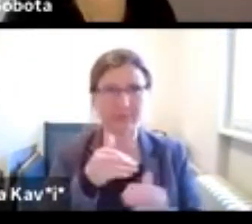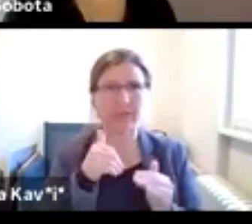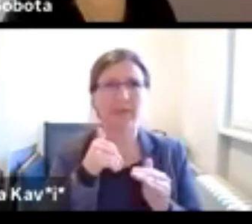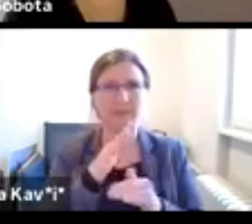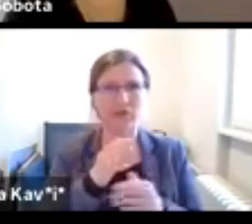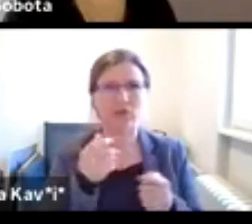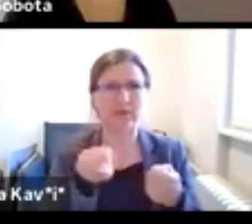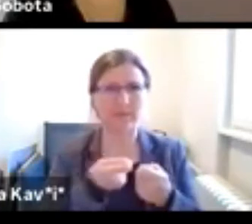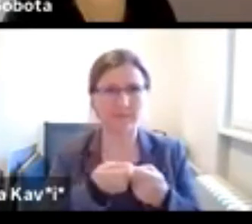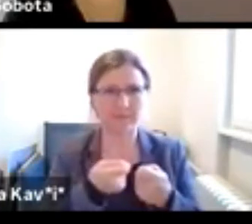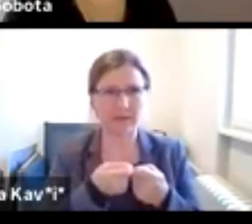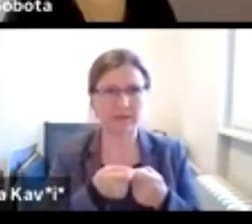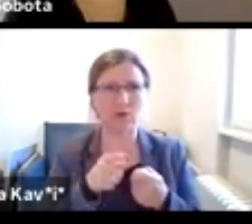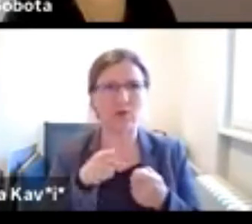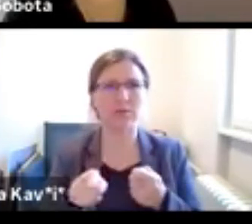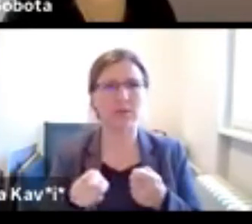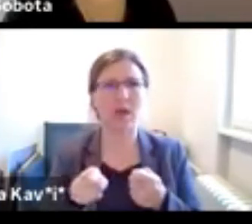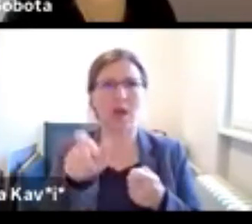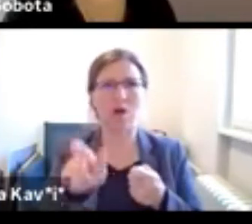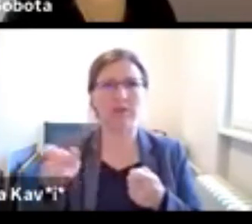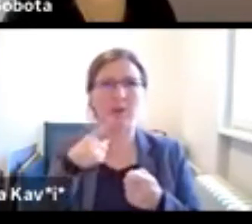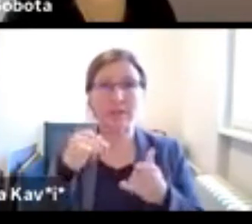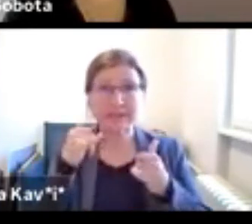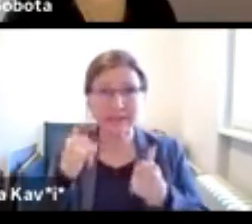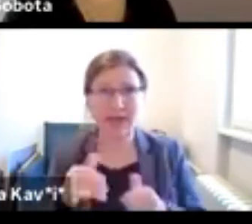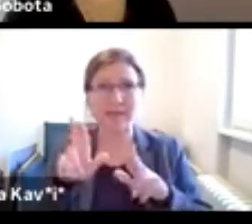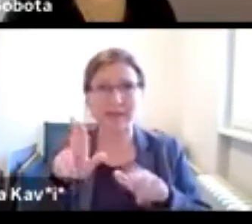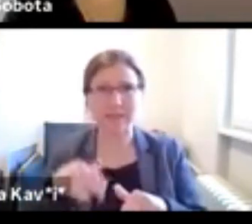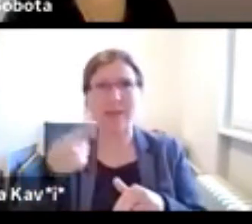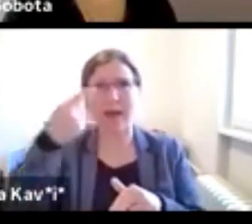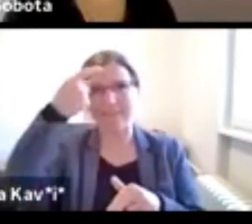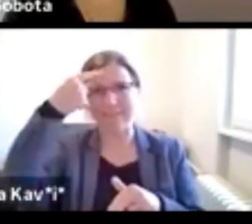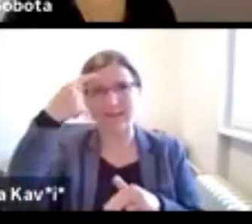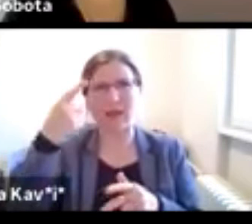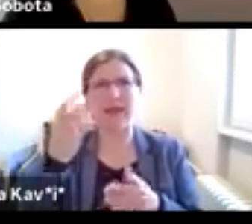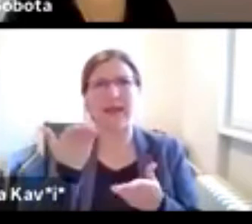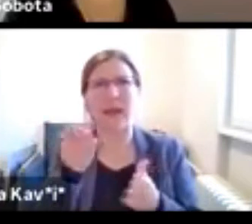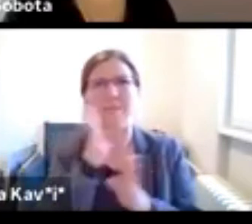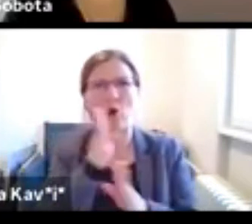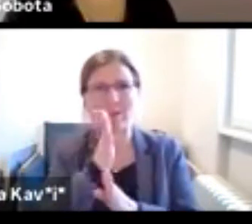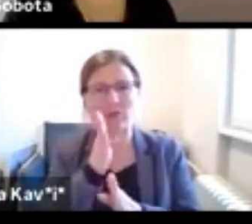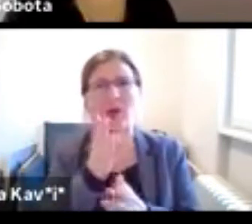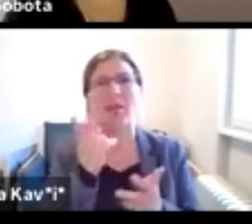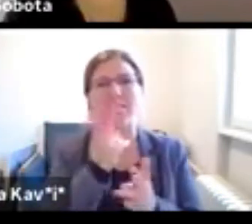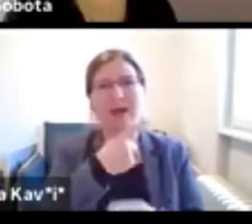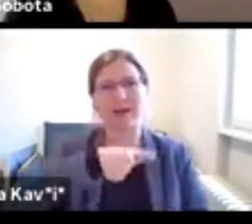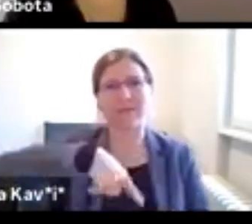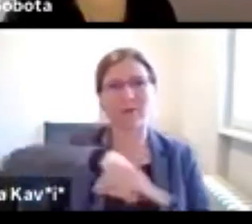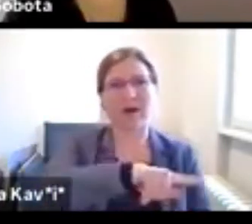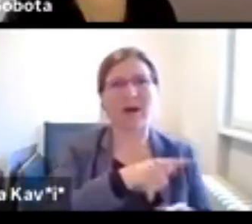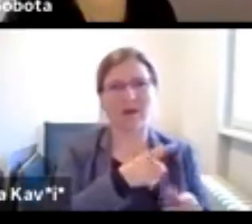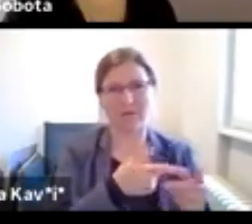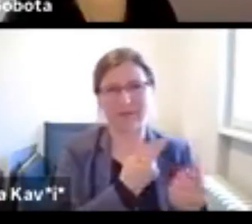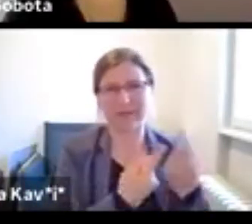koje već imaju postojeći mentalni poremećaj. Naravno da ova situacija pandemije utječe na apsolutno sve nas i na naše mentalno